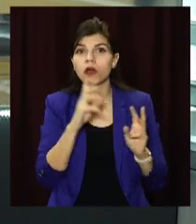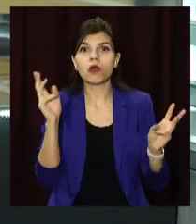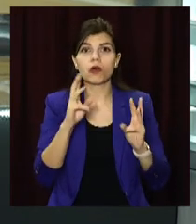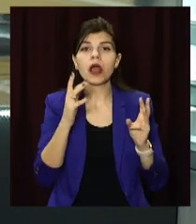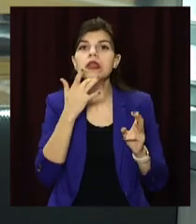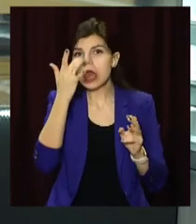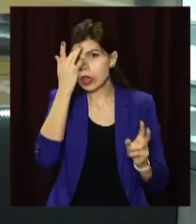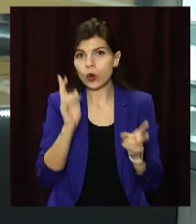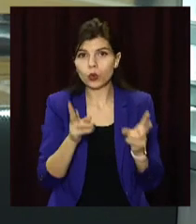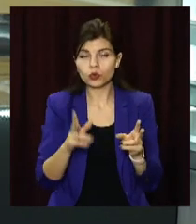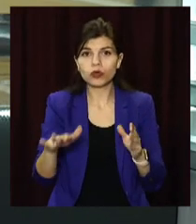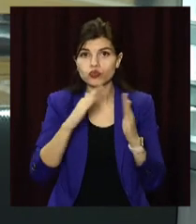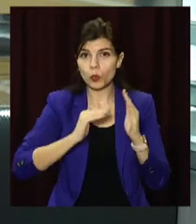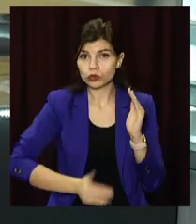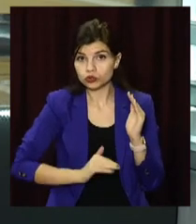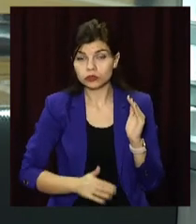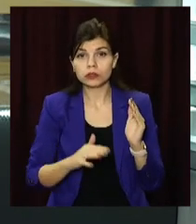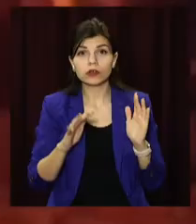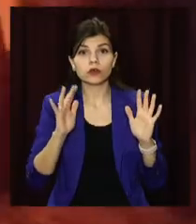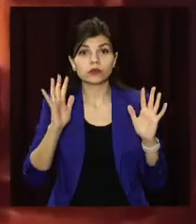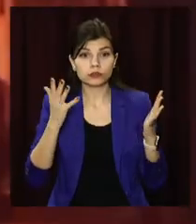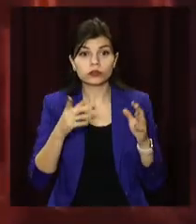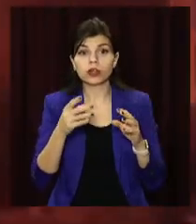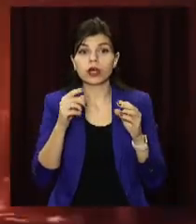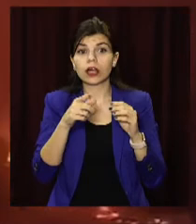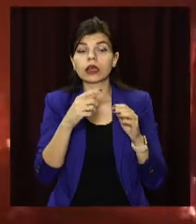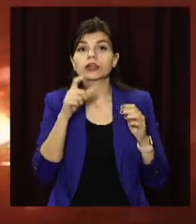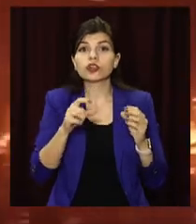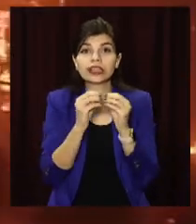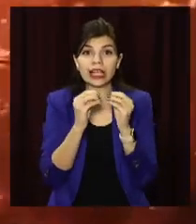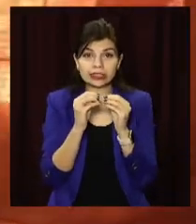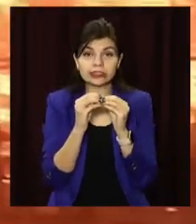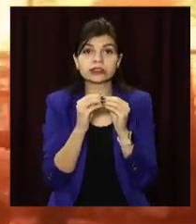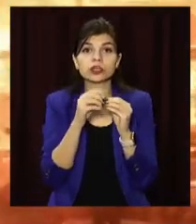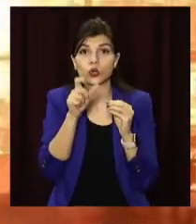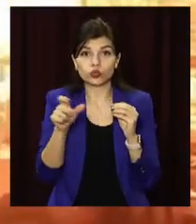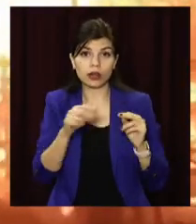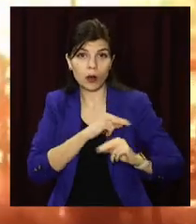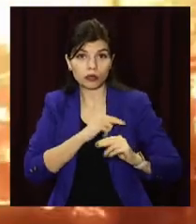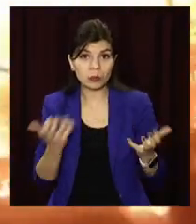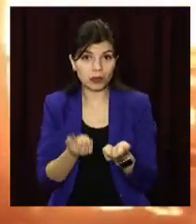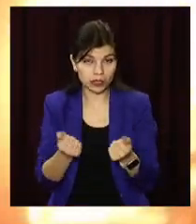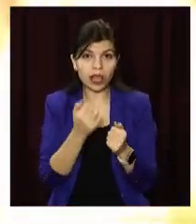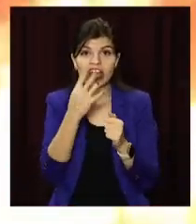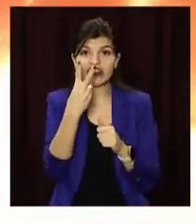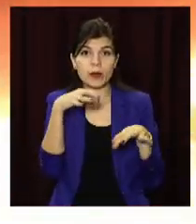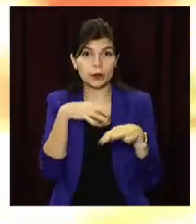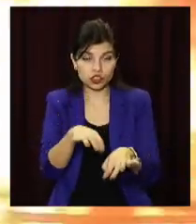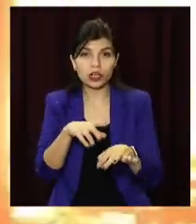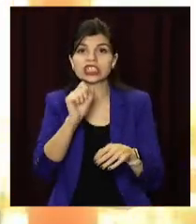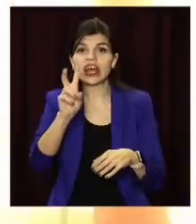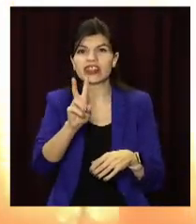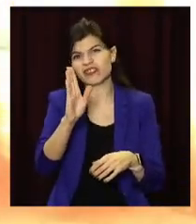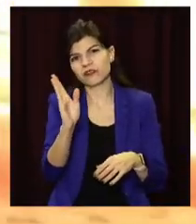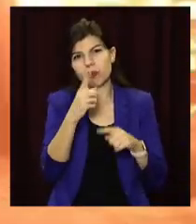літня кухня на території приватного будинку. Займання гасили 10 ДСНСників та дві пожежні машини. Пожежу ліквідували за 2,5